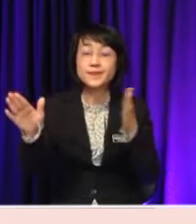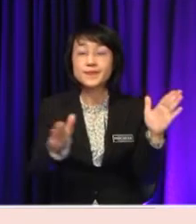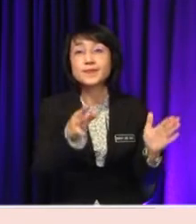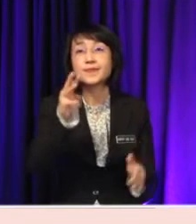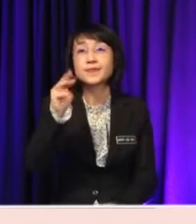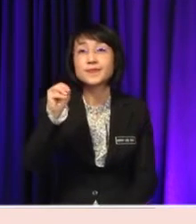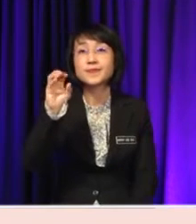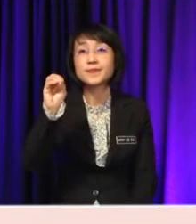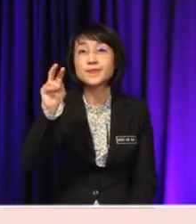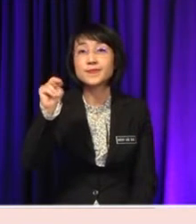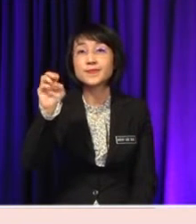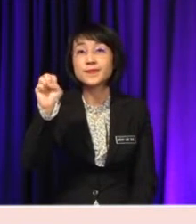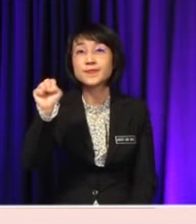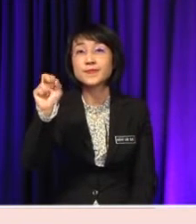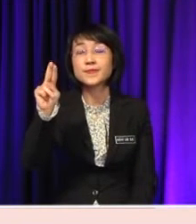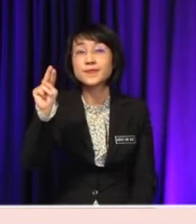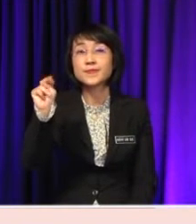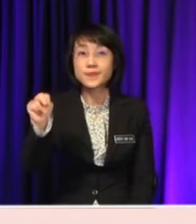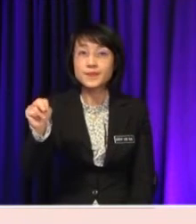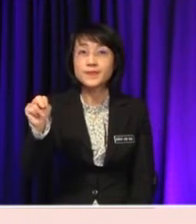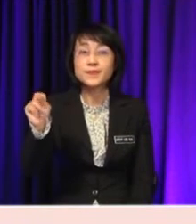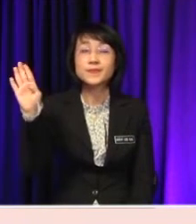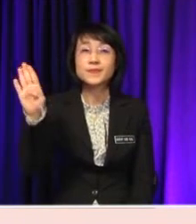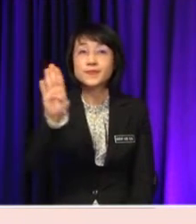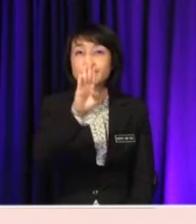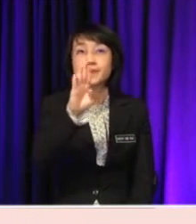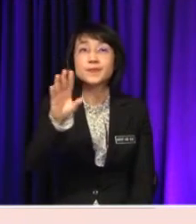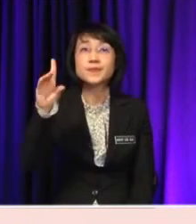ini ditanya benar ini